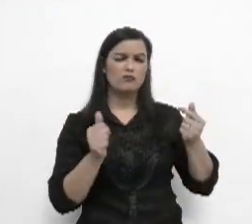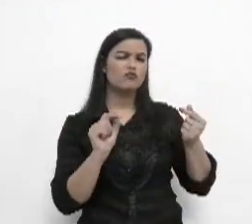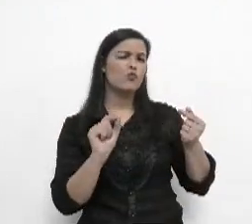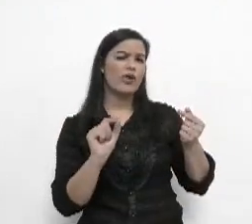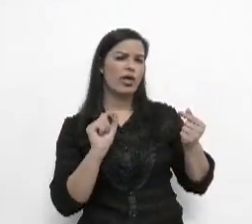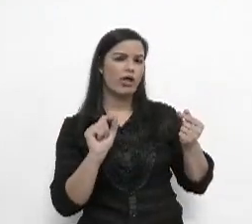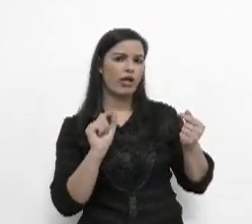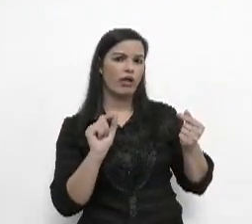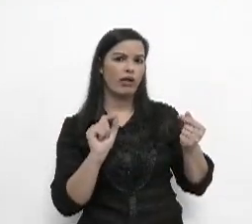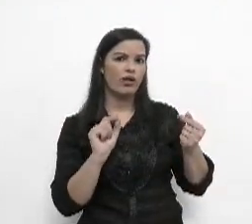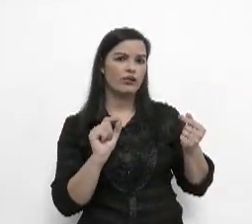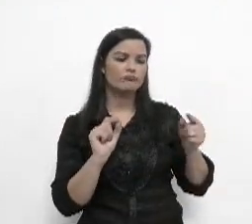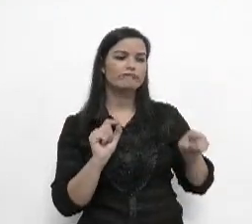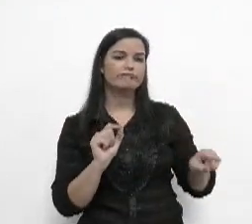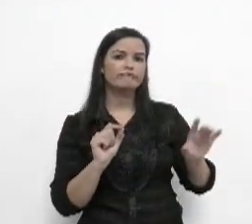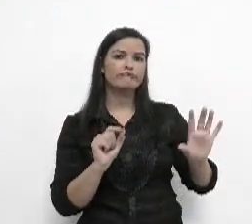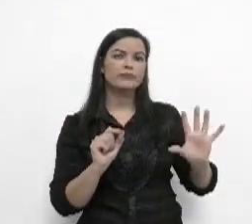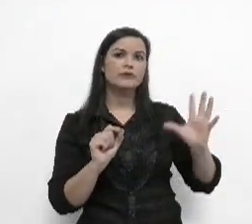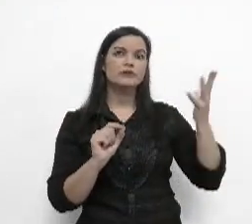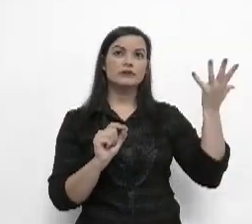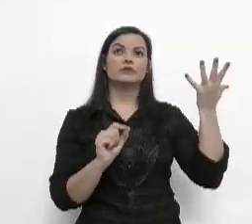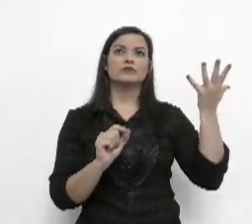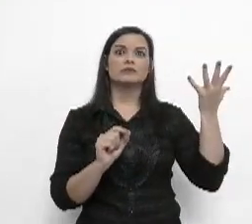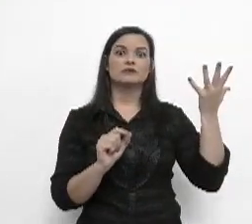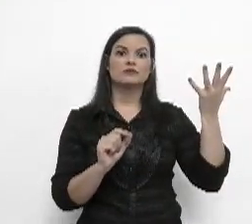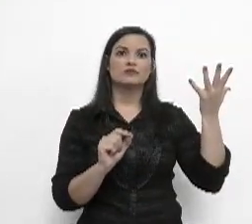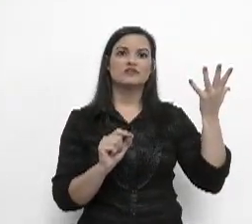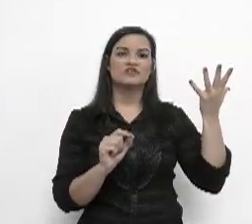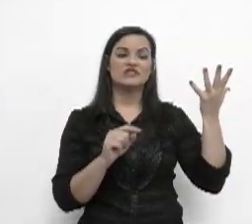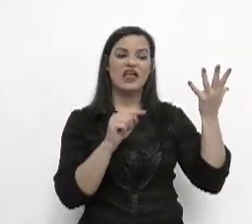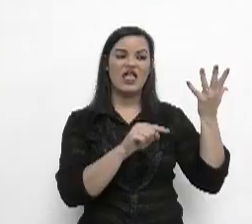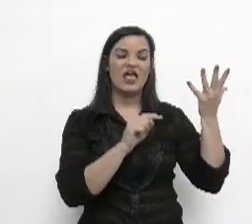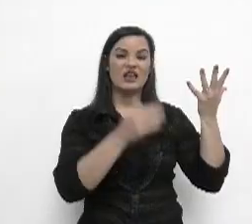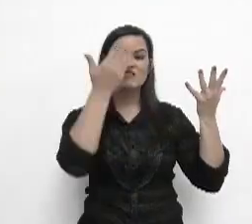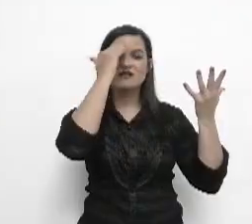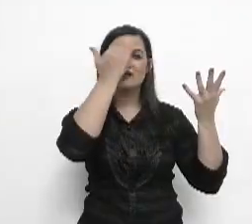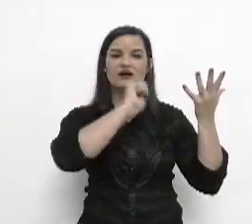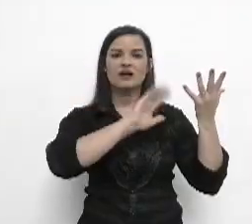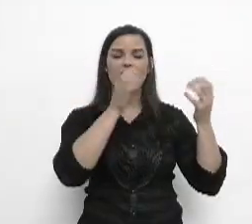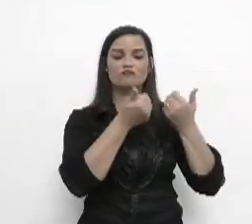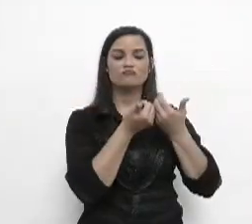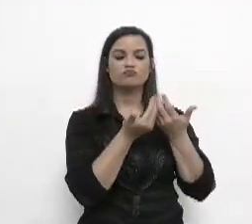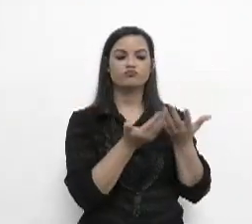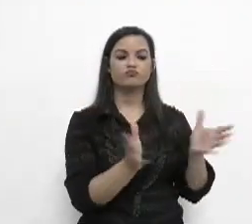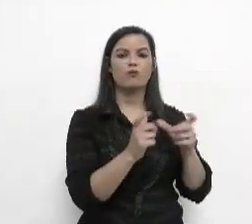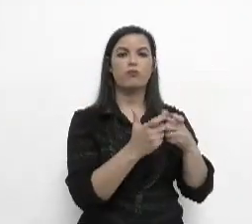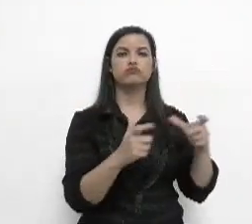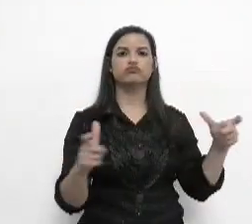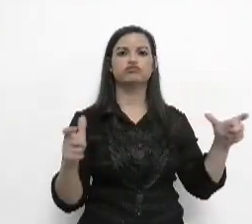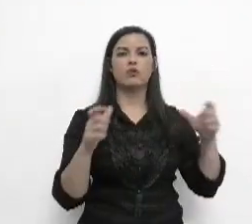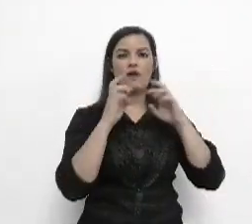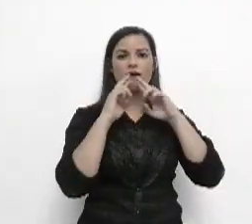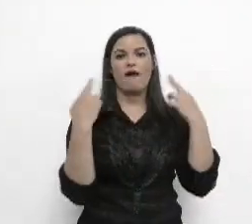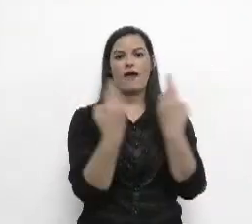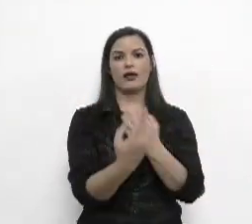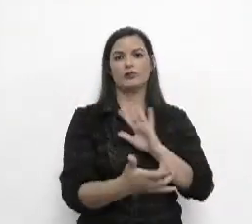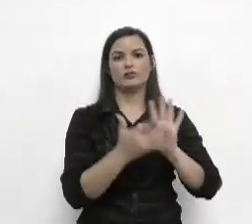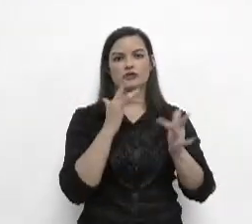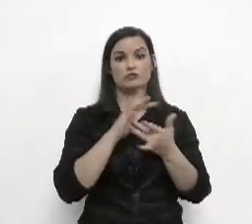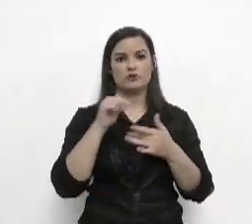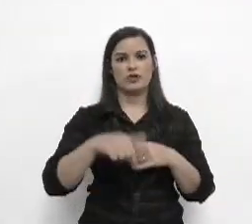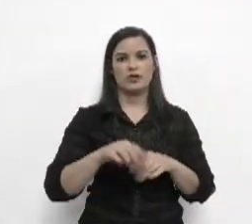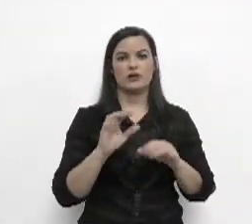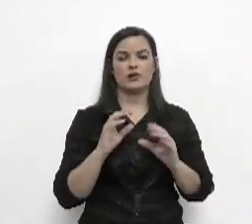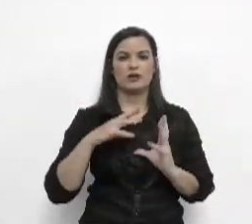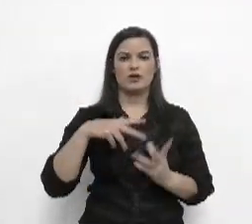essa situação para que ele seja utilizado para ampliar o reino, para levar a tua palavra. 그렇다면 한 사람이 예수의 증인으로 쓰임 받기 위해